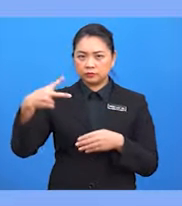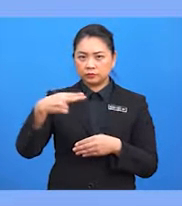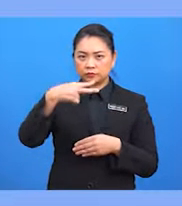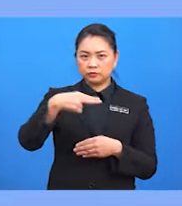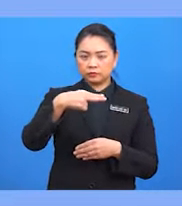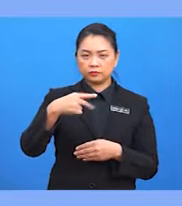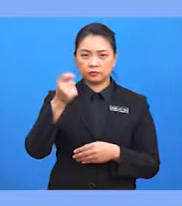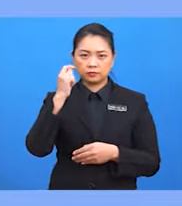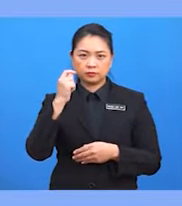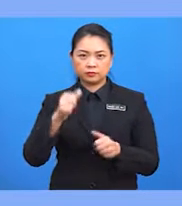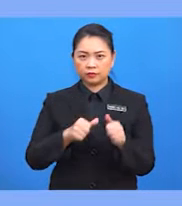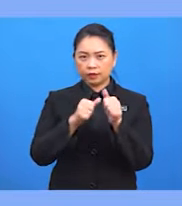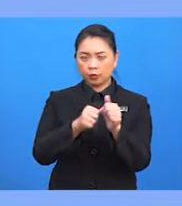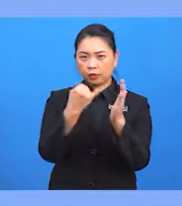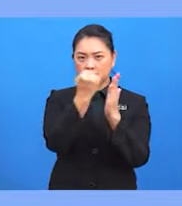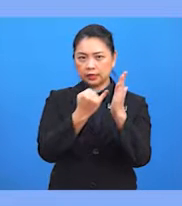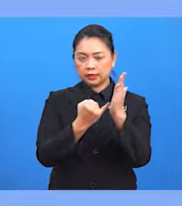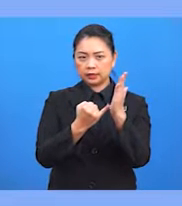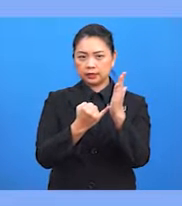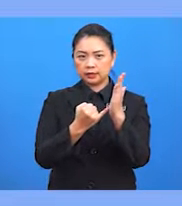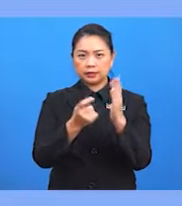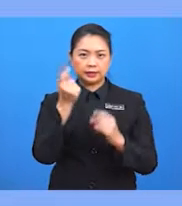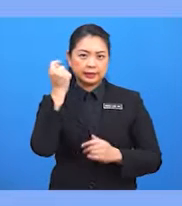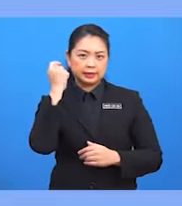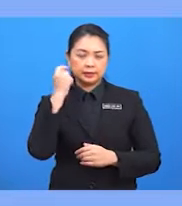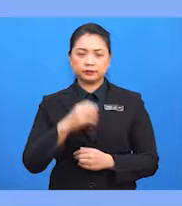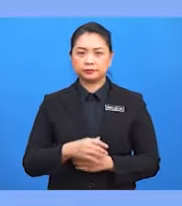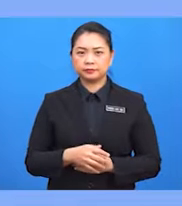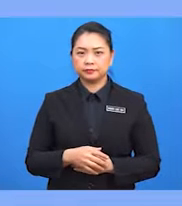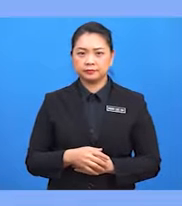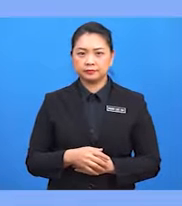ini mengikut lakaran akhir kita tadi.